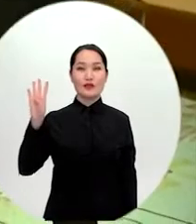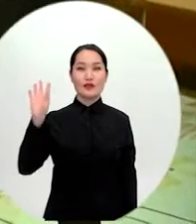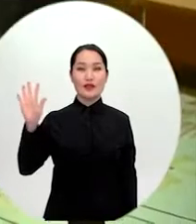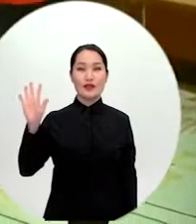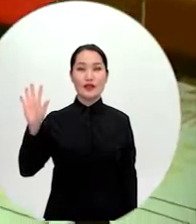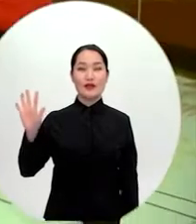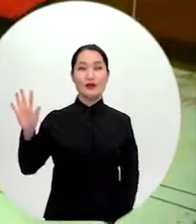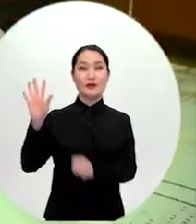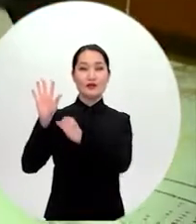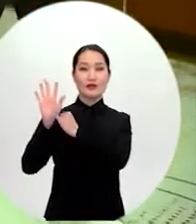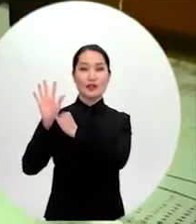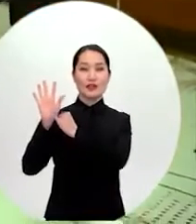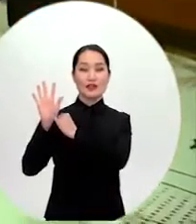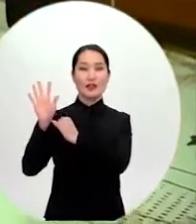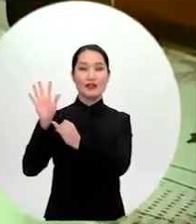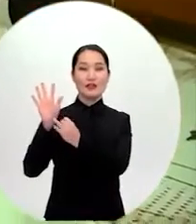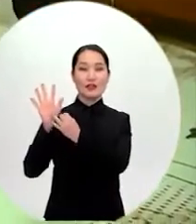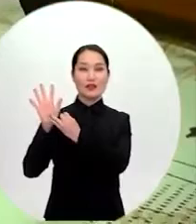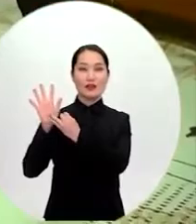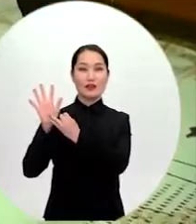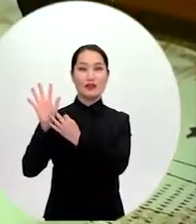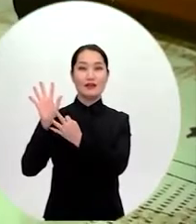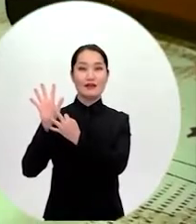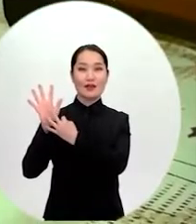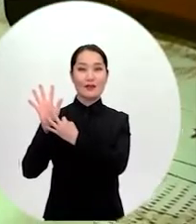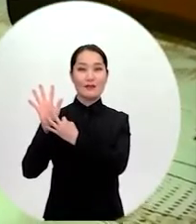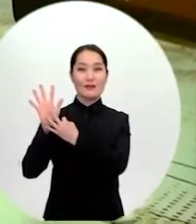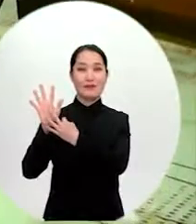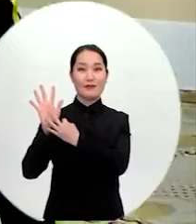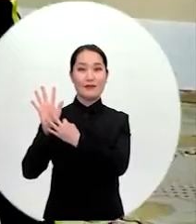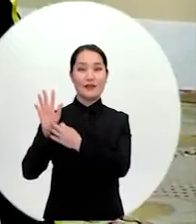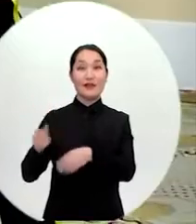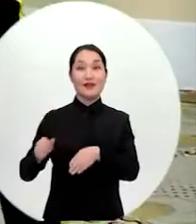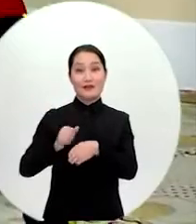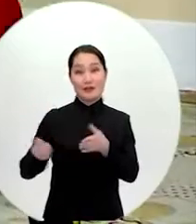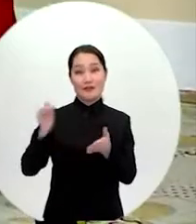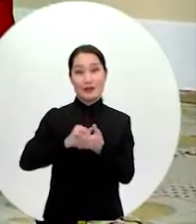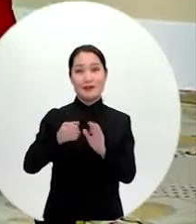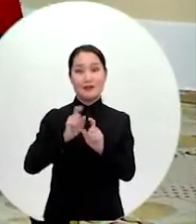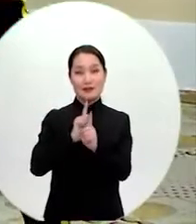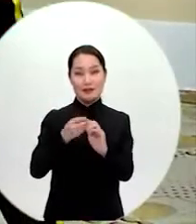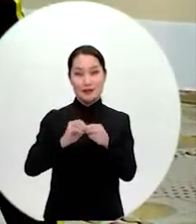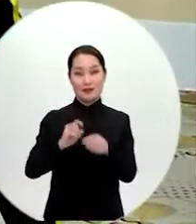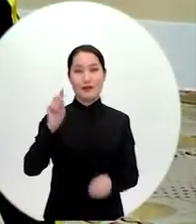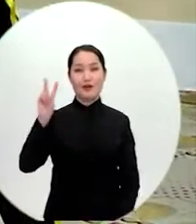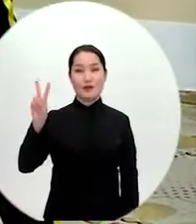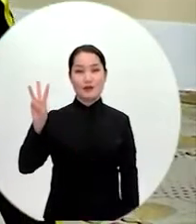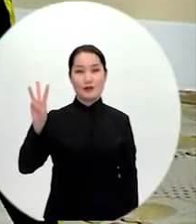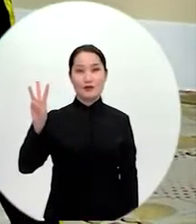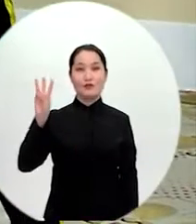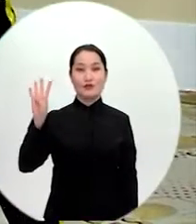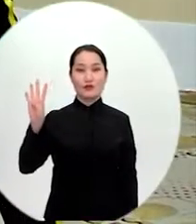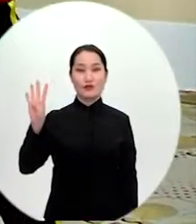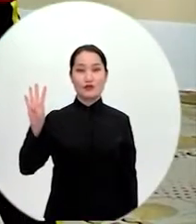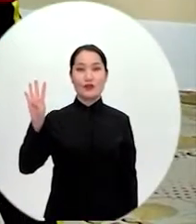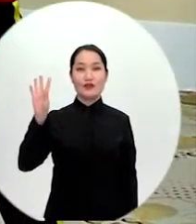4 5 6 7 8 давтаад хийгээрээ 2